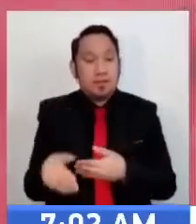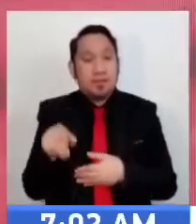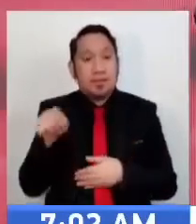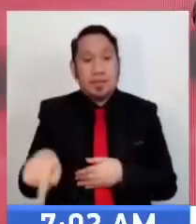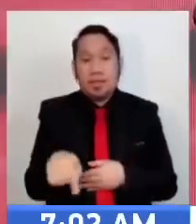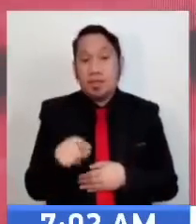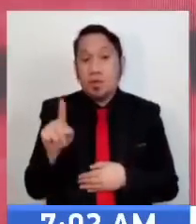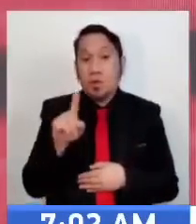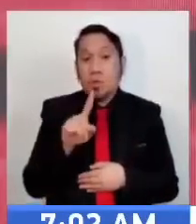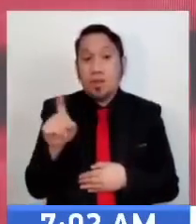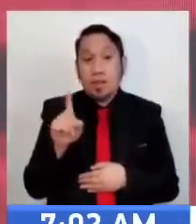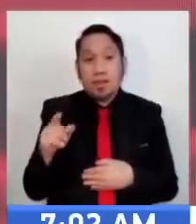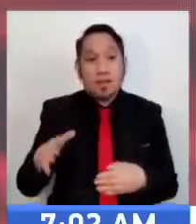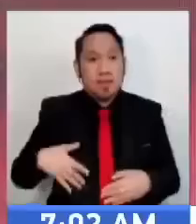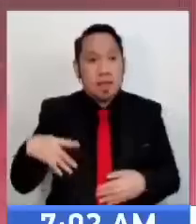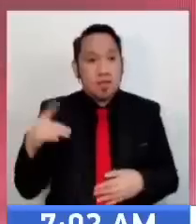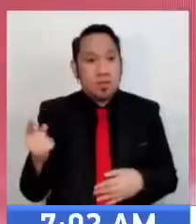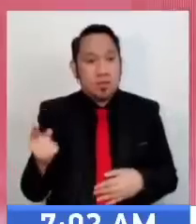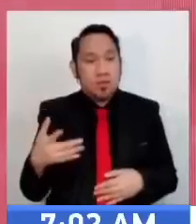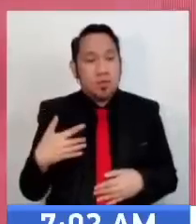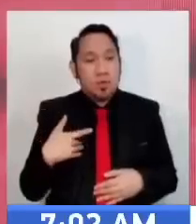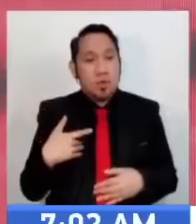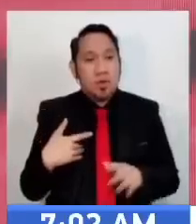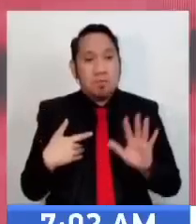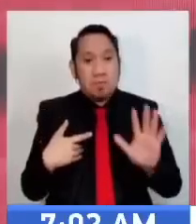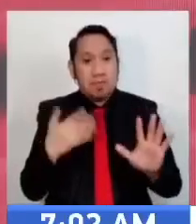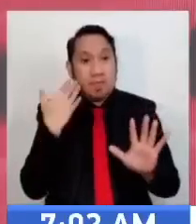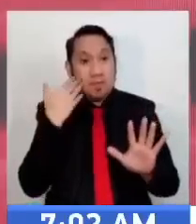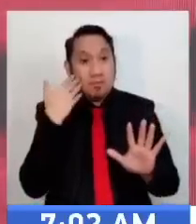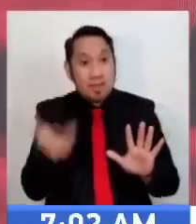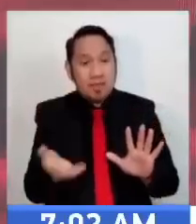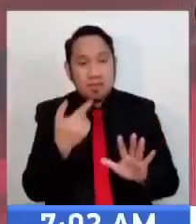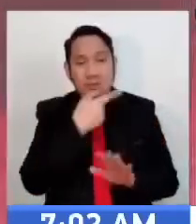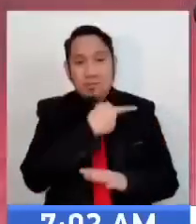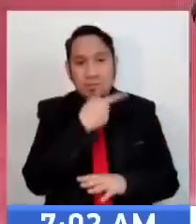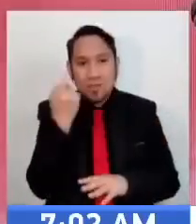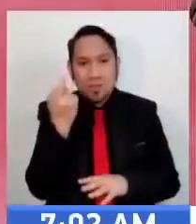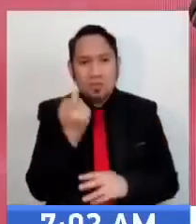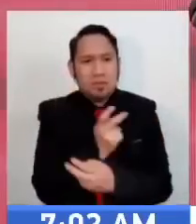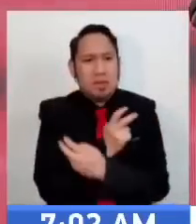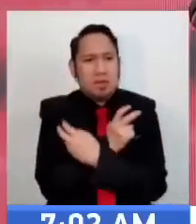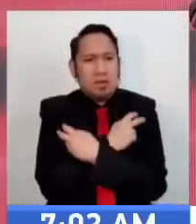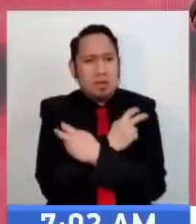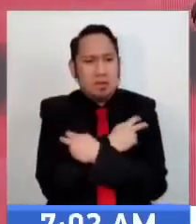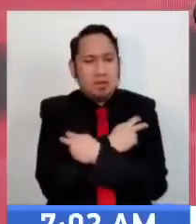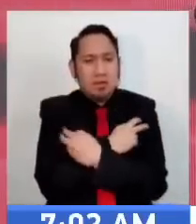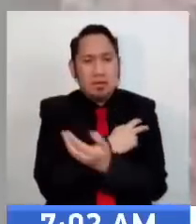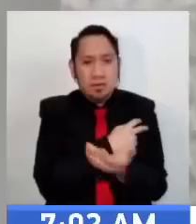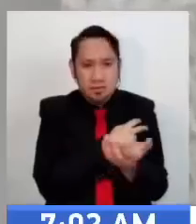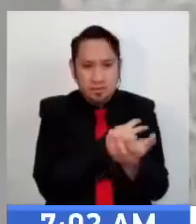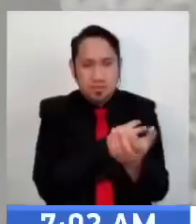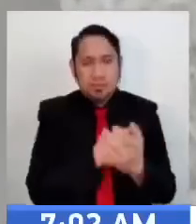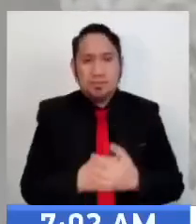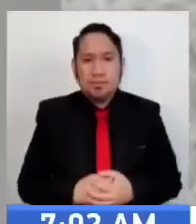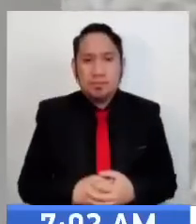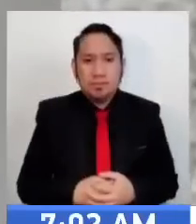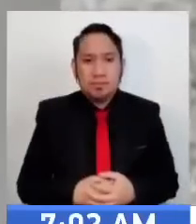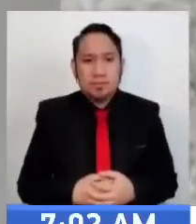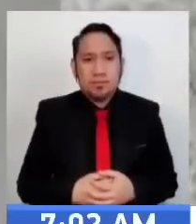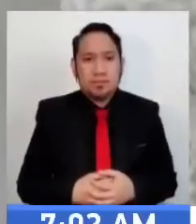cruelty. 5 sa mga aso patay matapos umanong lasunin. Narito ang unang balita.